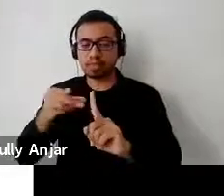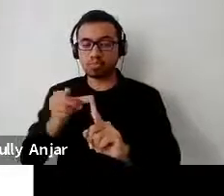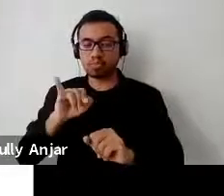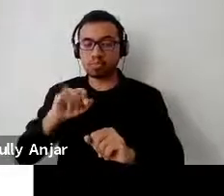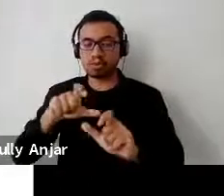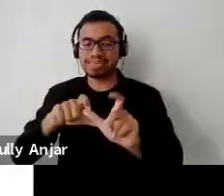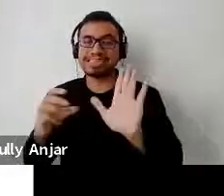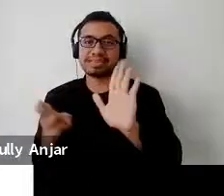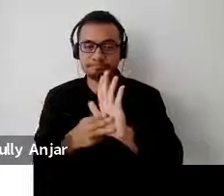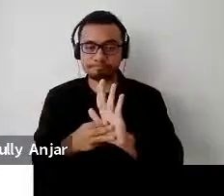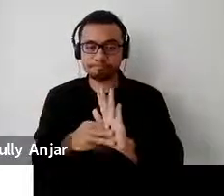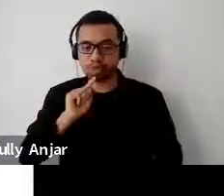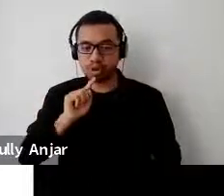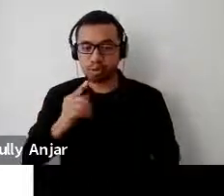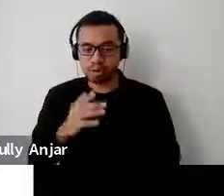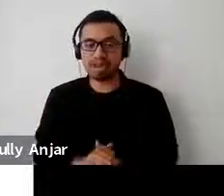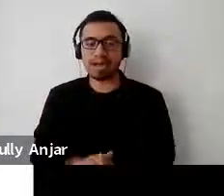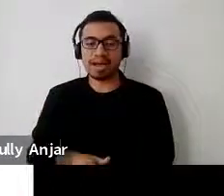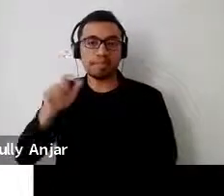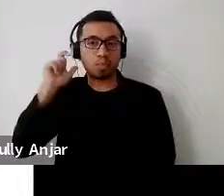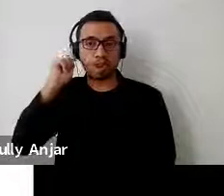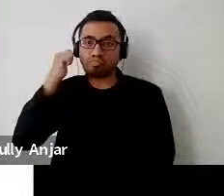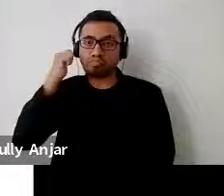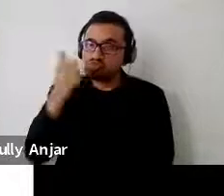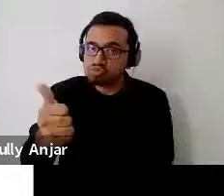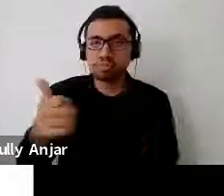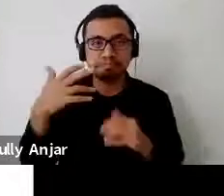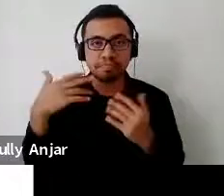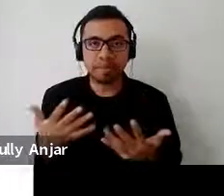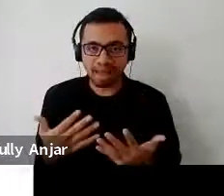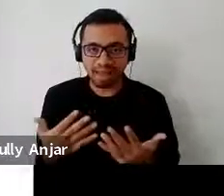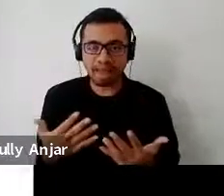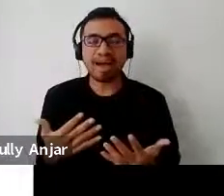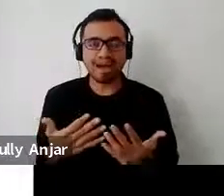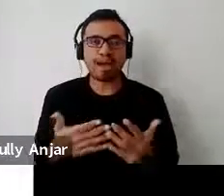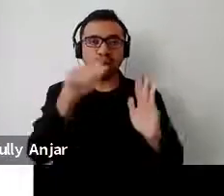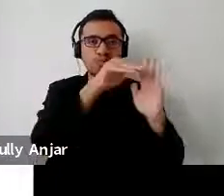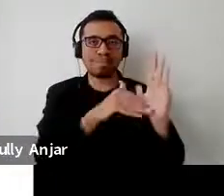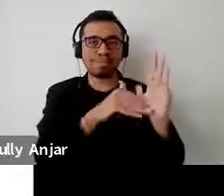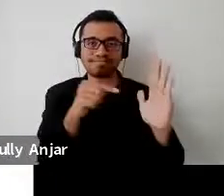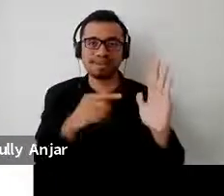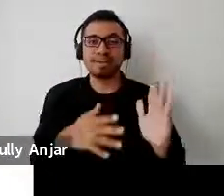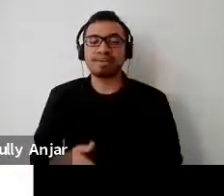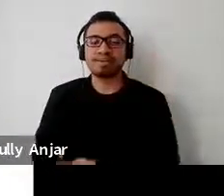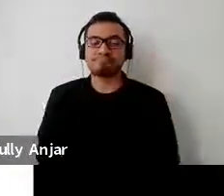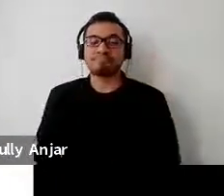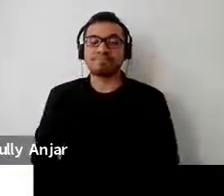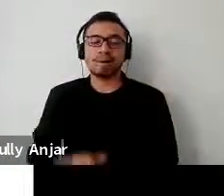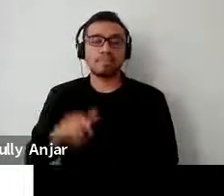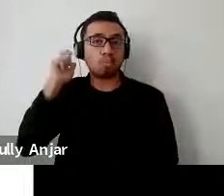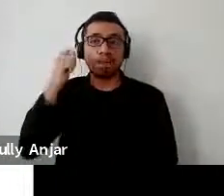konstruksi negara tentang perempuan yang ideal. Perempuan yang ideal berdasarkan state egoism ini adalah perempuan